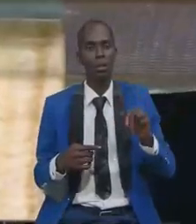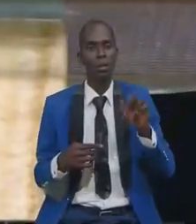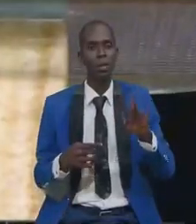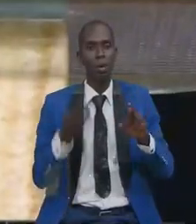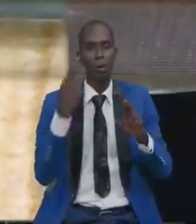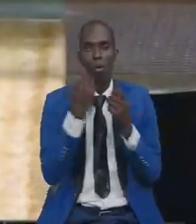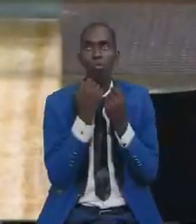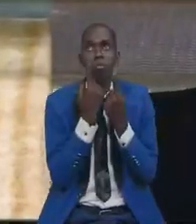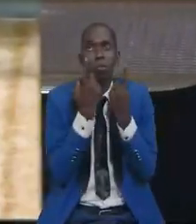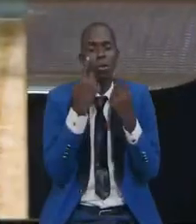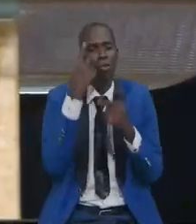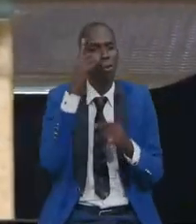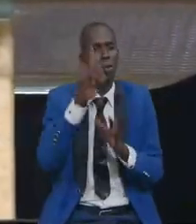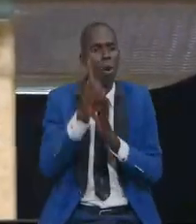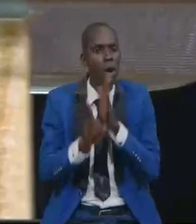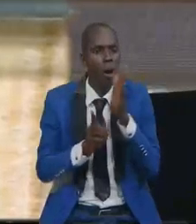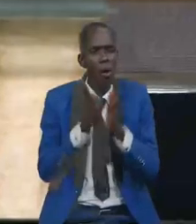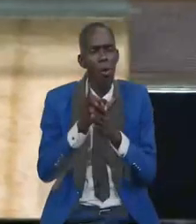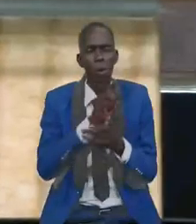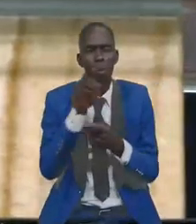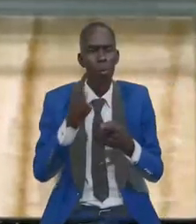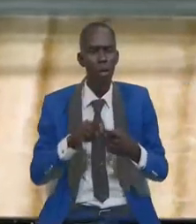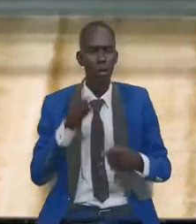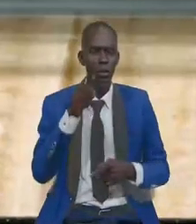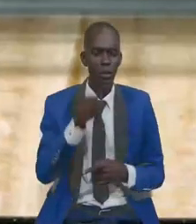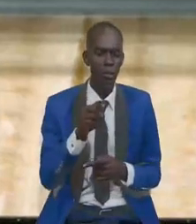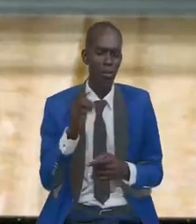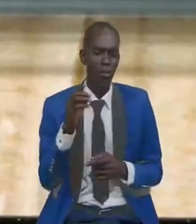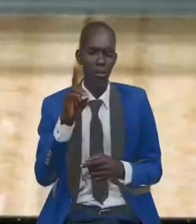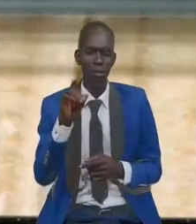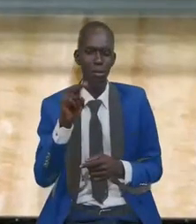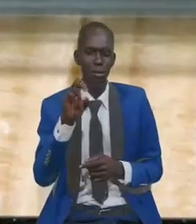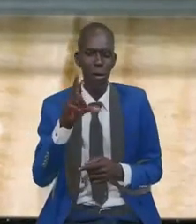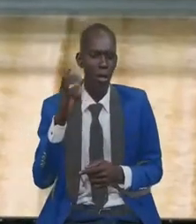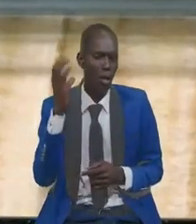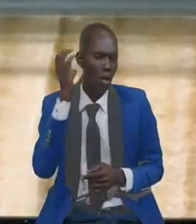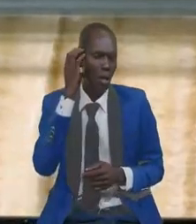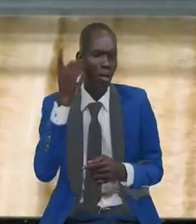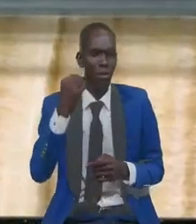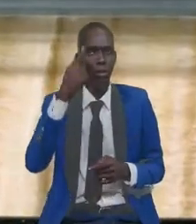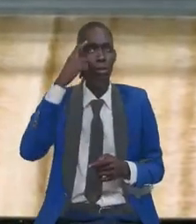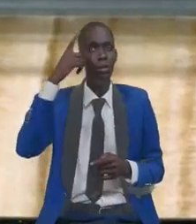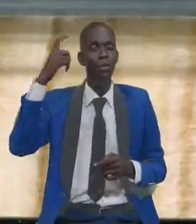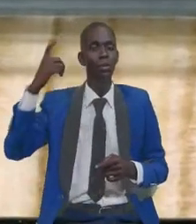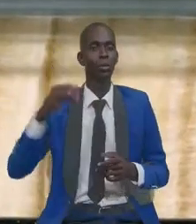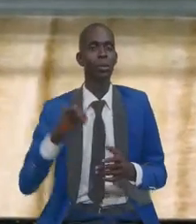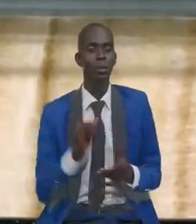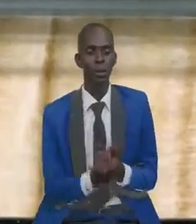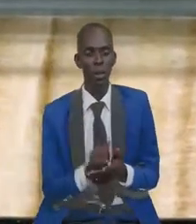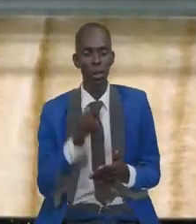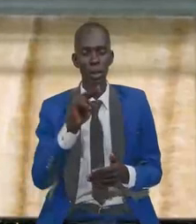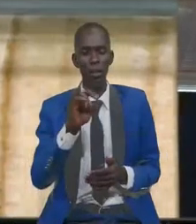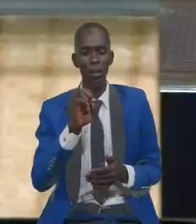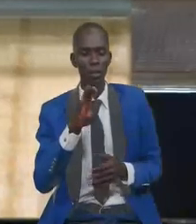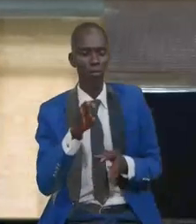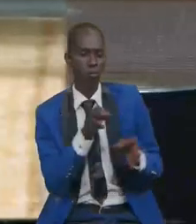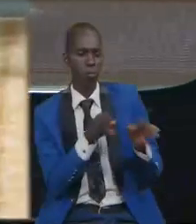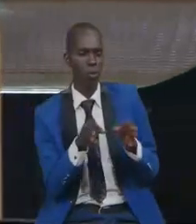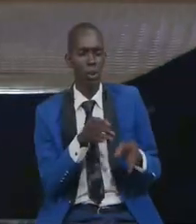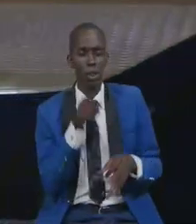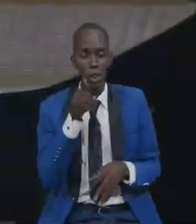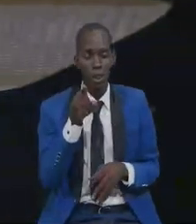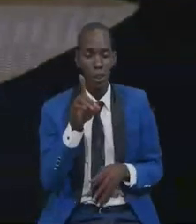Et ses pensées le troublaient. Lorsqu'il avait entendu le rêve qui était raconté par Nebuchadnezzar, il était complètement